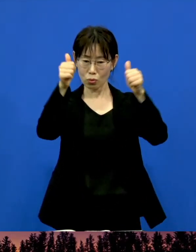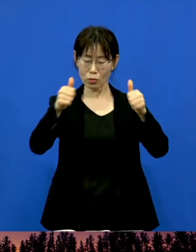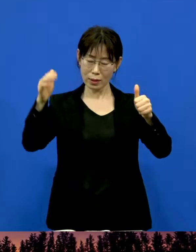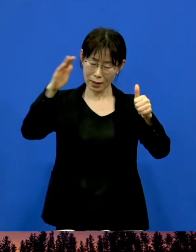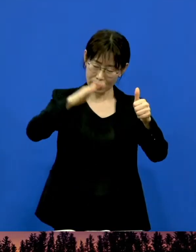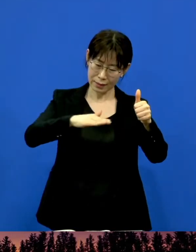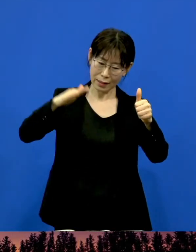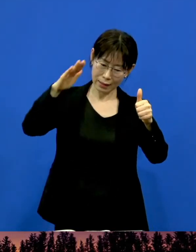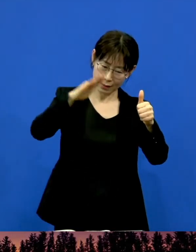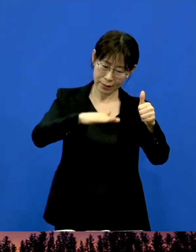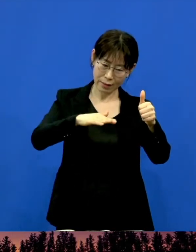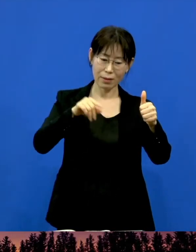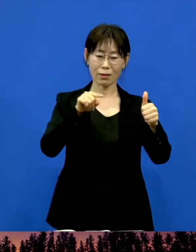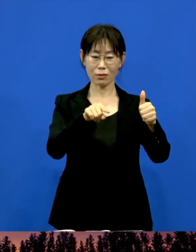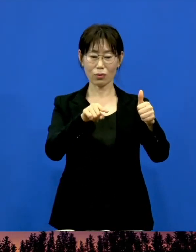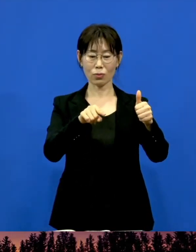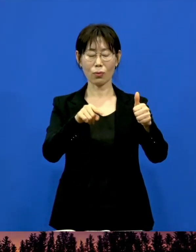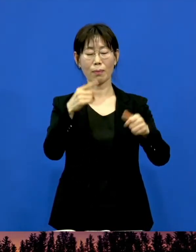우리를 노예로 만들어요.